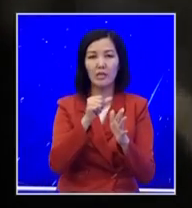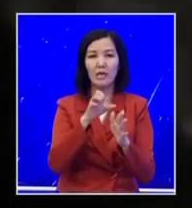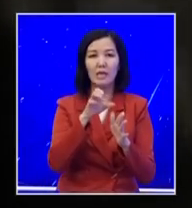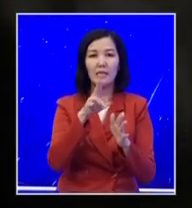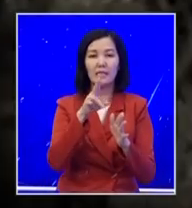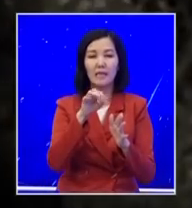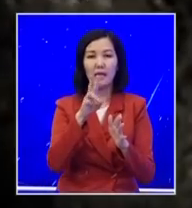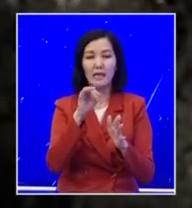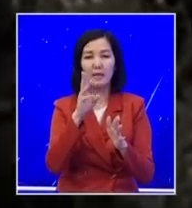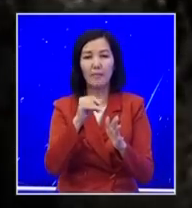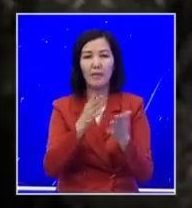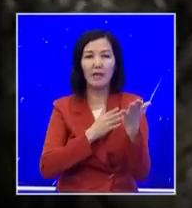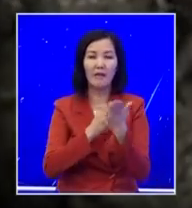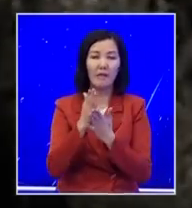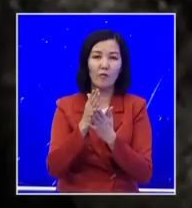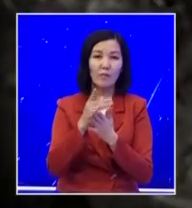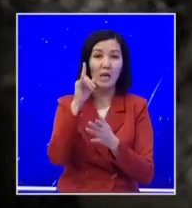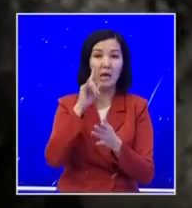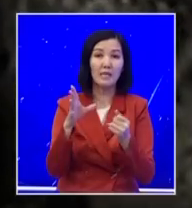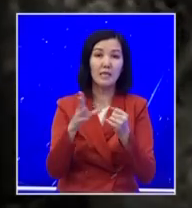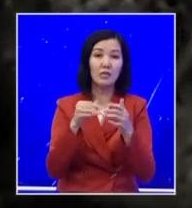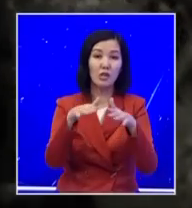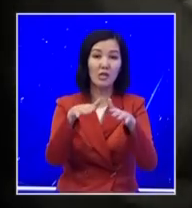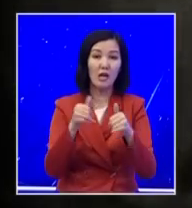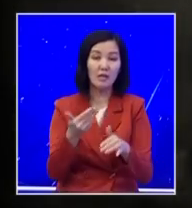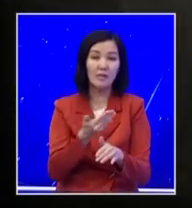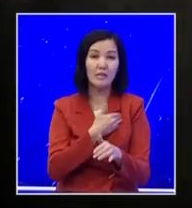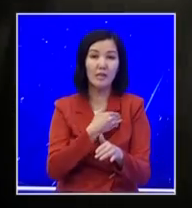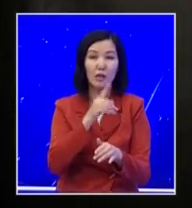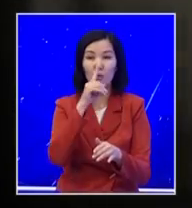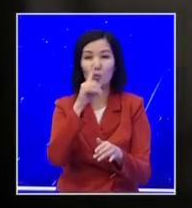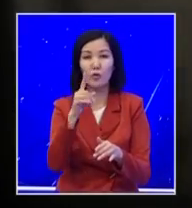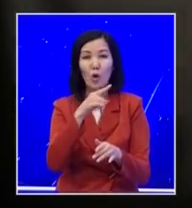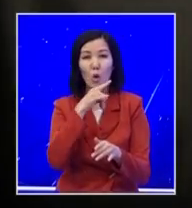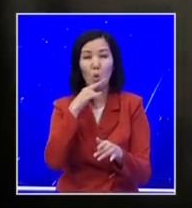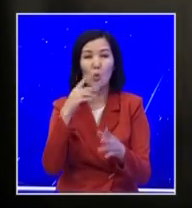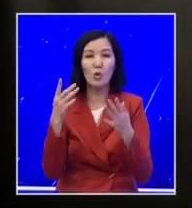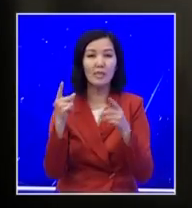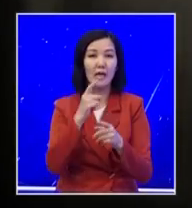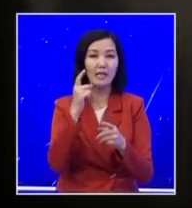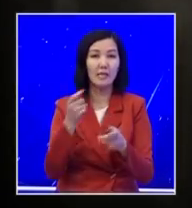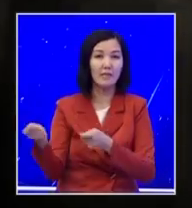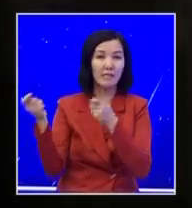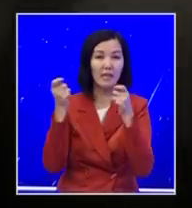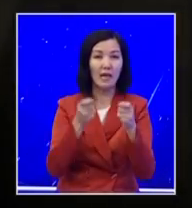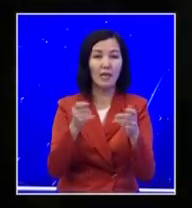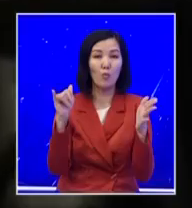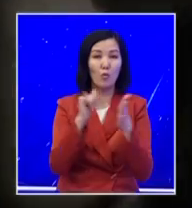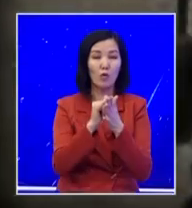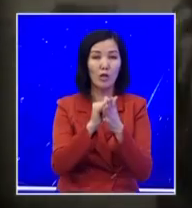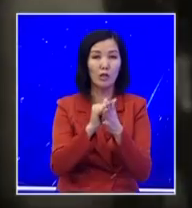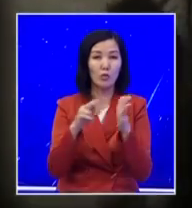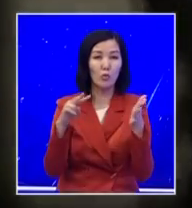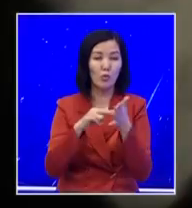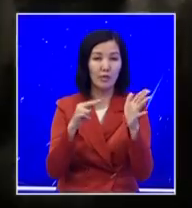реформасы. Қазақтың шұрайлы жеріне көз тігіп, Шалғайдағы отар аймақтарға орыс шаруаларын қоныстандыру көзделді. Сол кезде